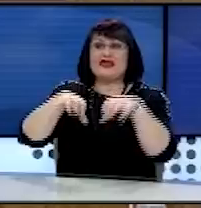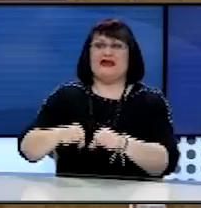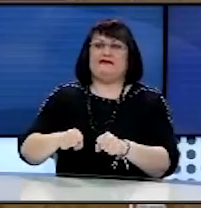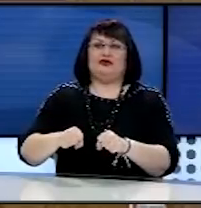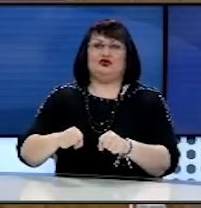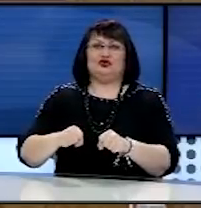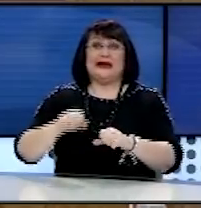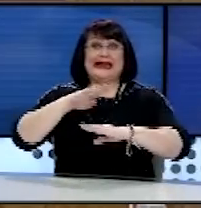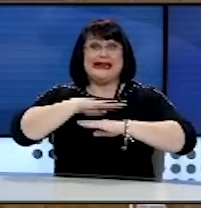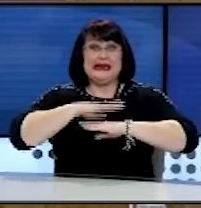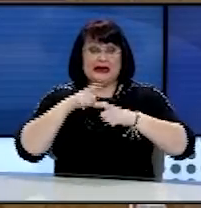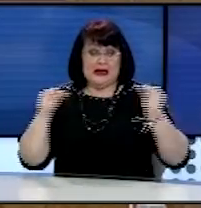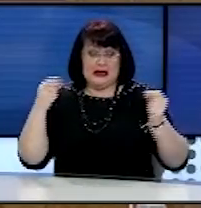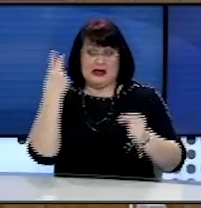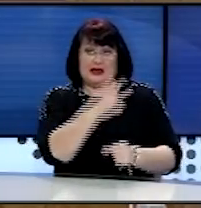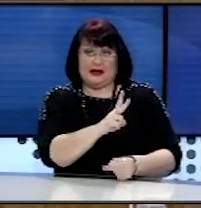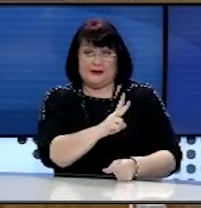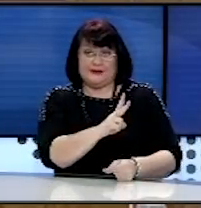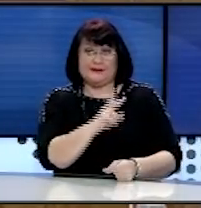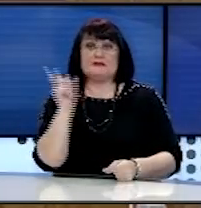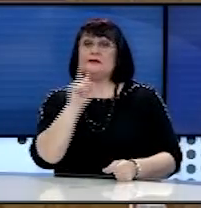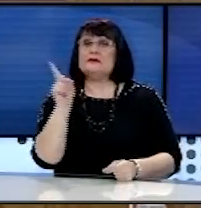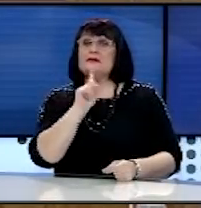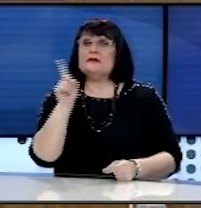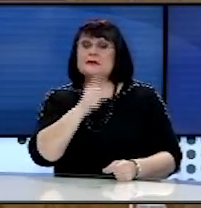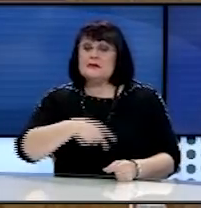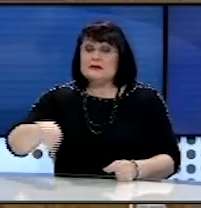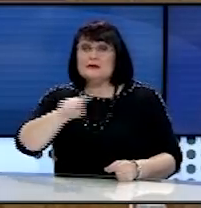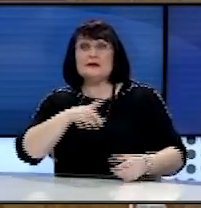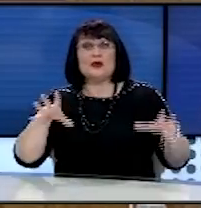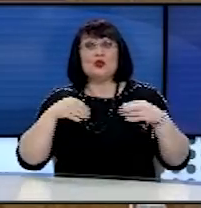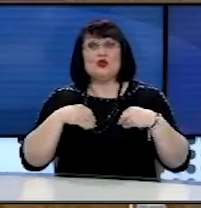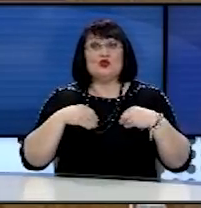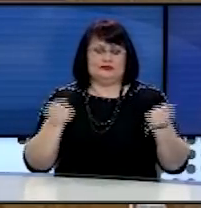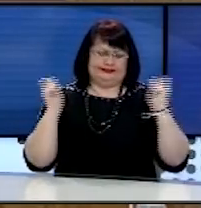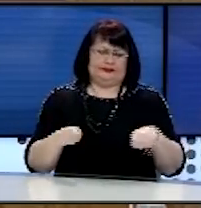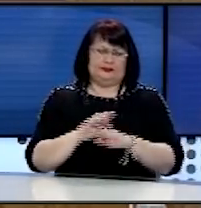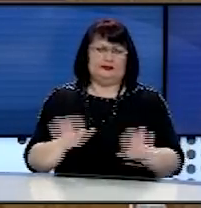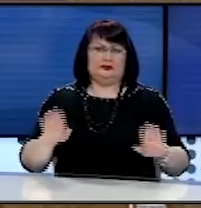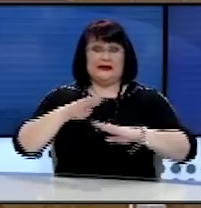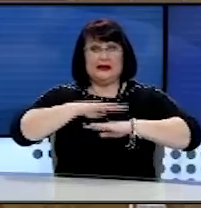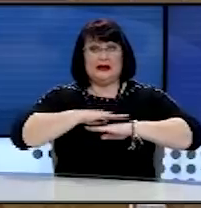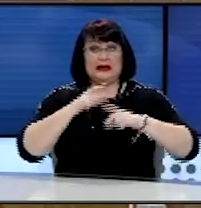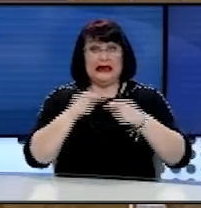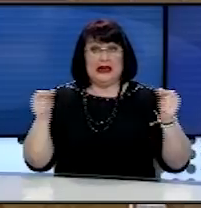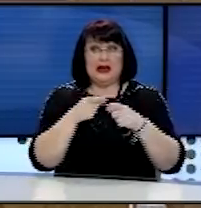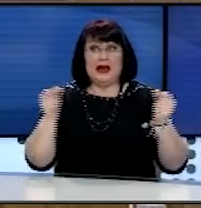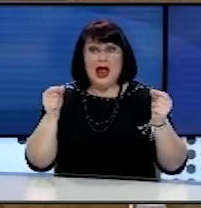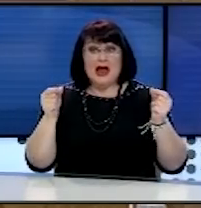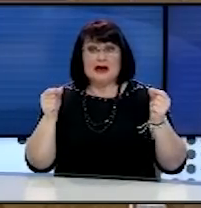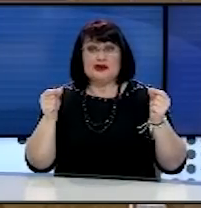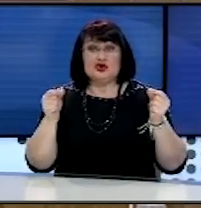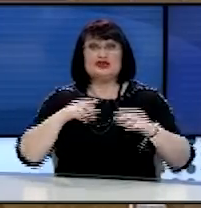νατοϊκά εδάφη. Δεν πρέπει κανένας μας να αποδεχτεί τέτοιο πράγμα. Το ΝΑΤΟ είναι